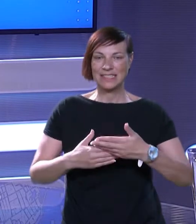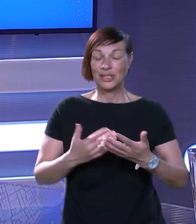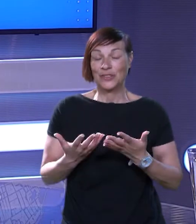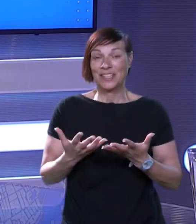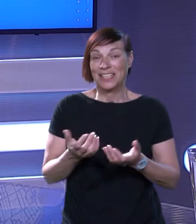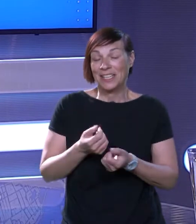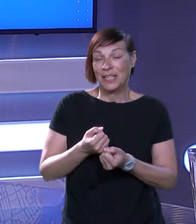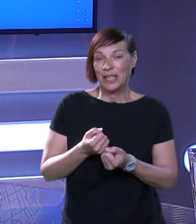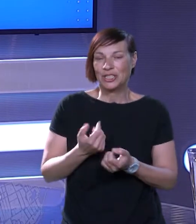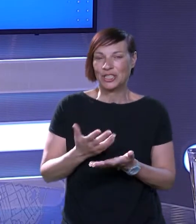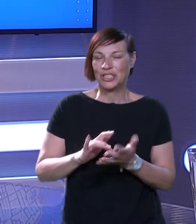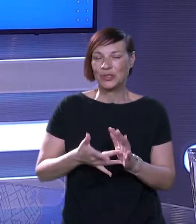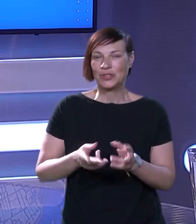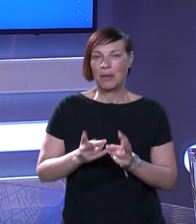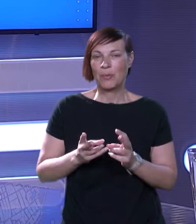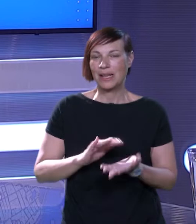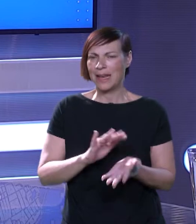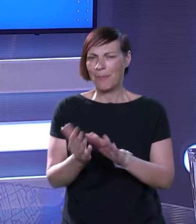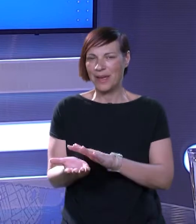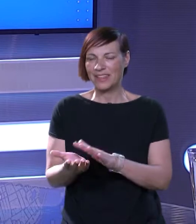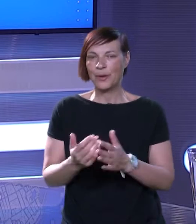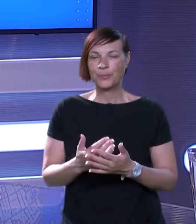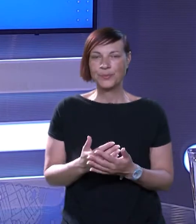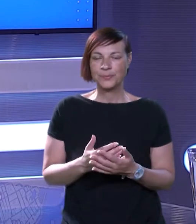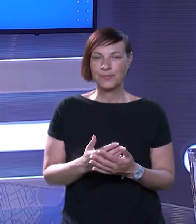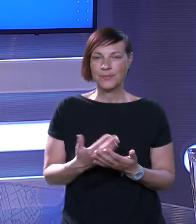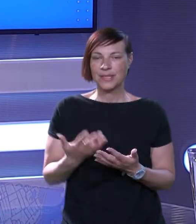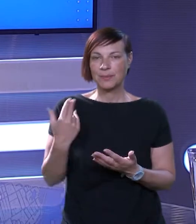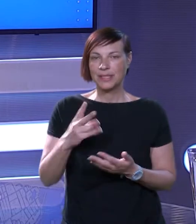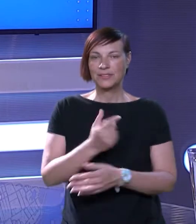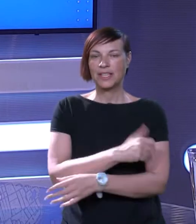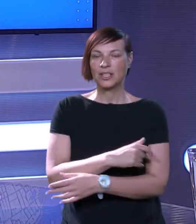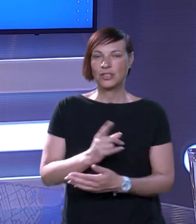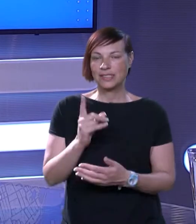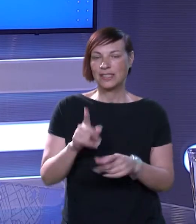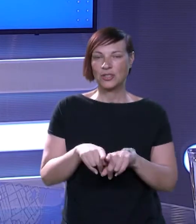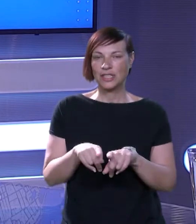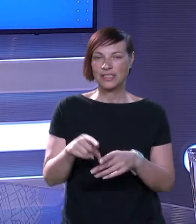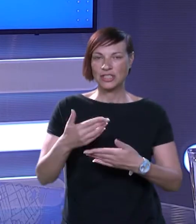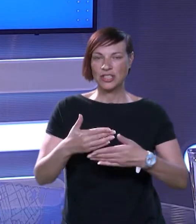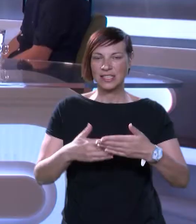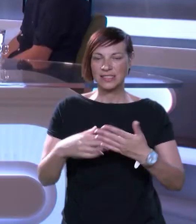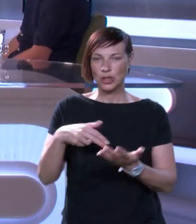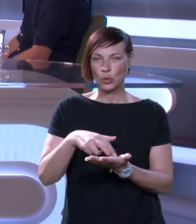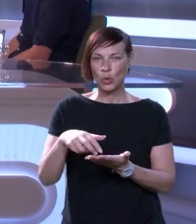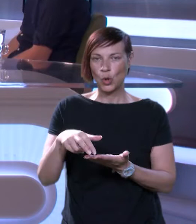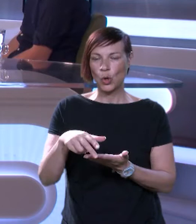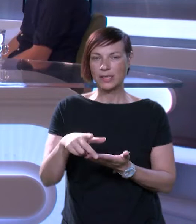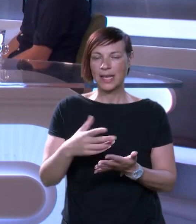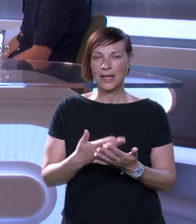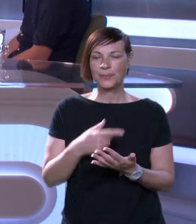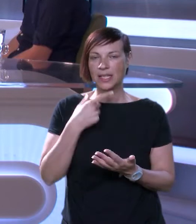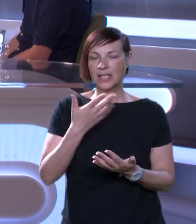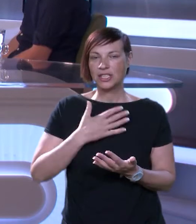gore. Su se svi bojali da ne padnem. I prije 2 godine sam gore isto na zidu nešto hodala